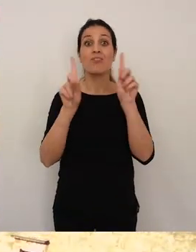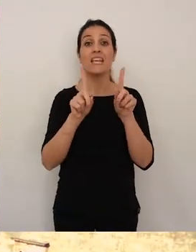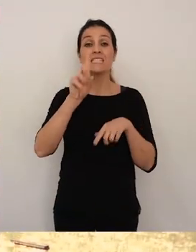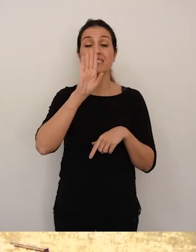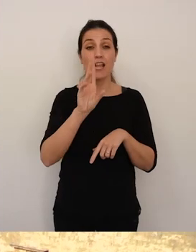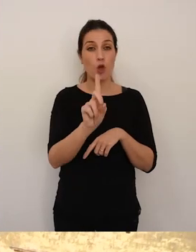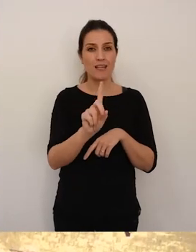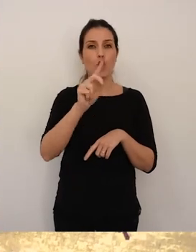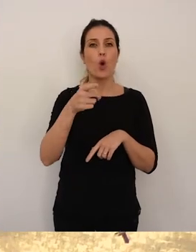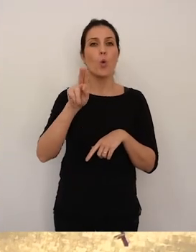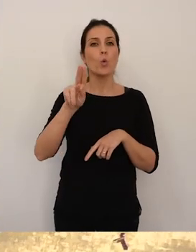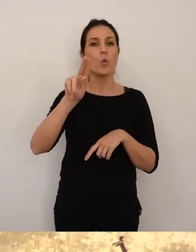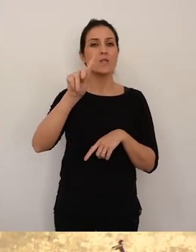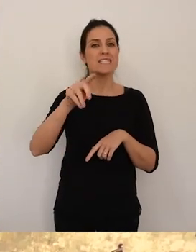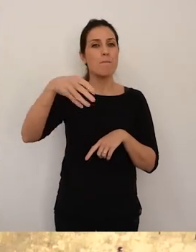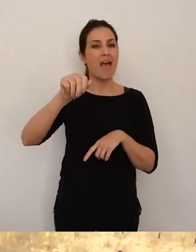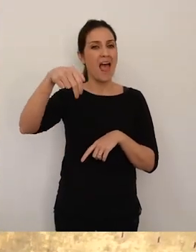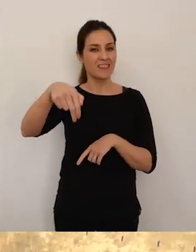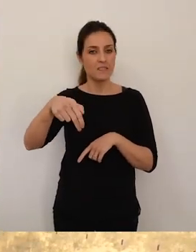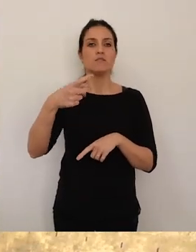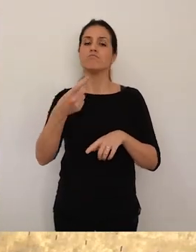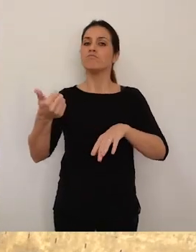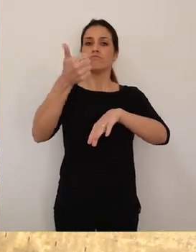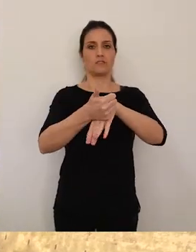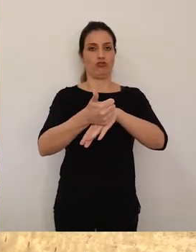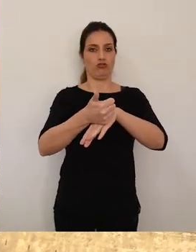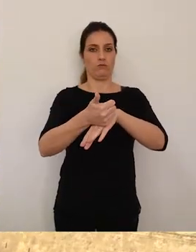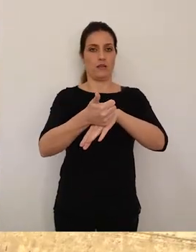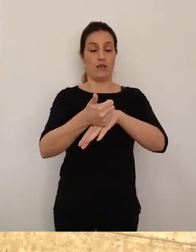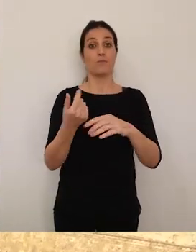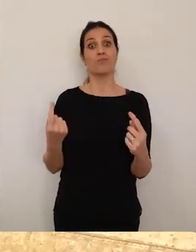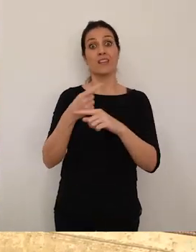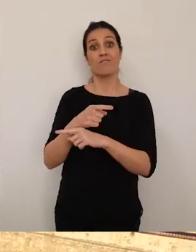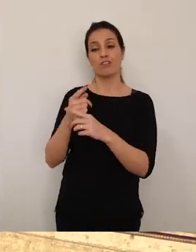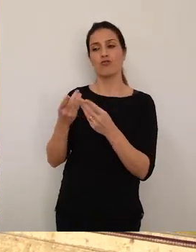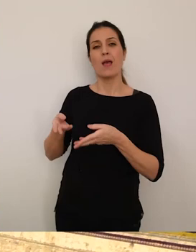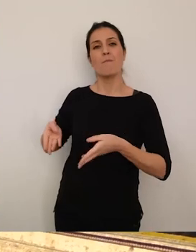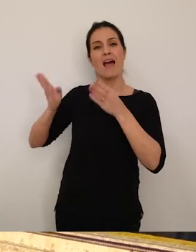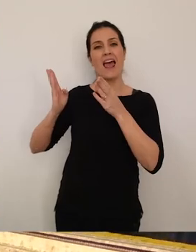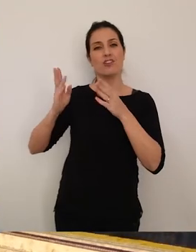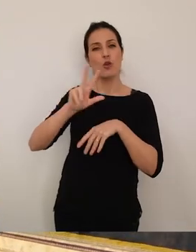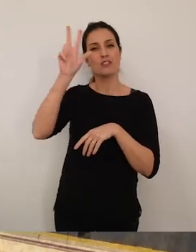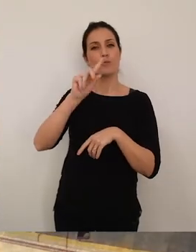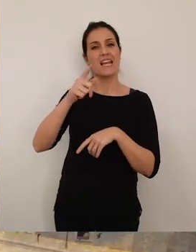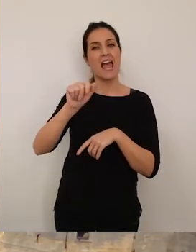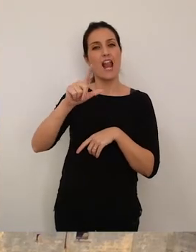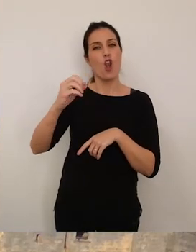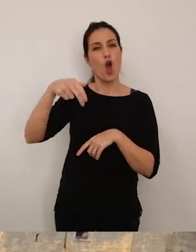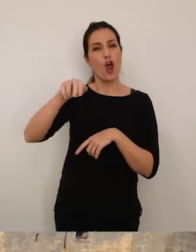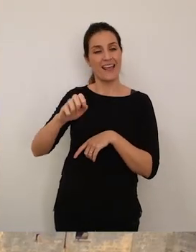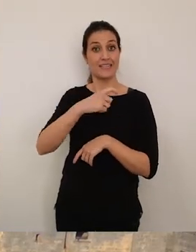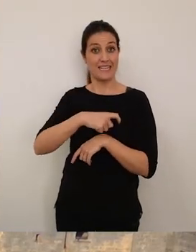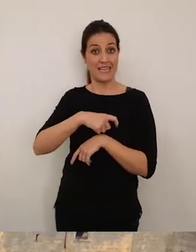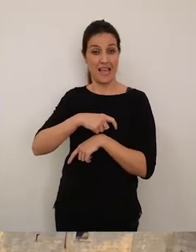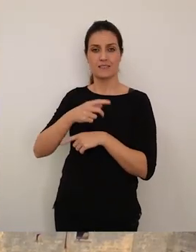La chiesa di San Domenico di Guzman domina lo scenario architettonico, mentre il Palazzo dei Principi Gallone di Tricase offre con